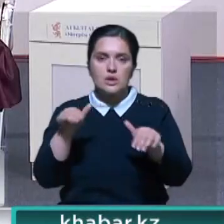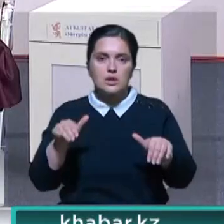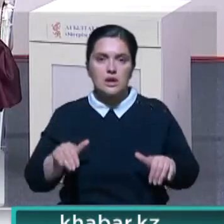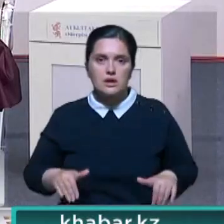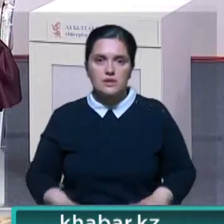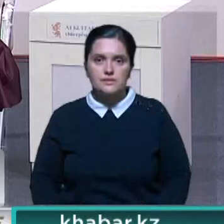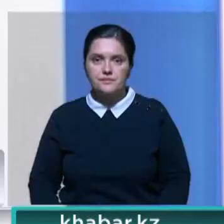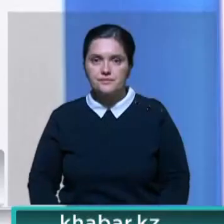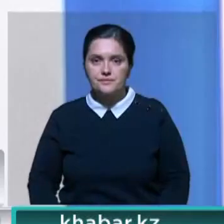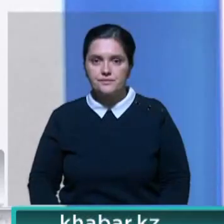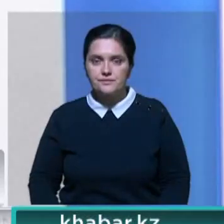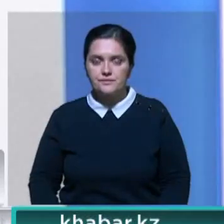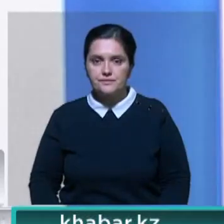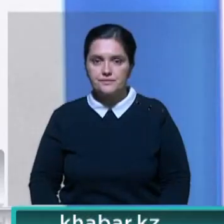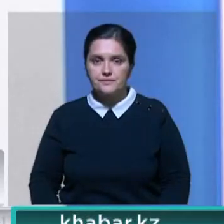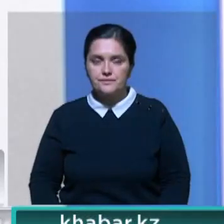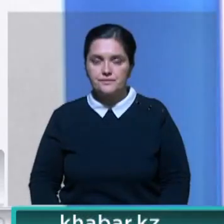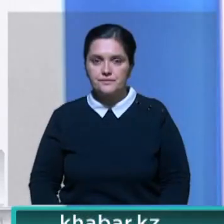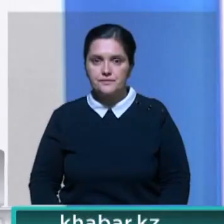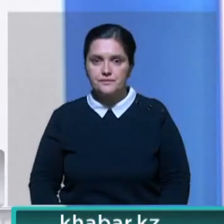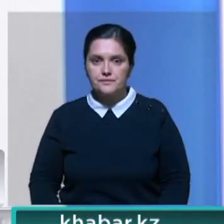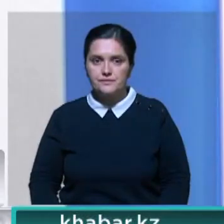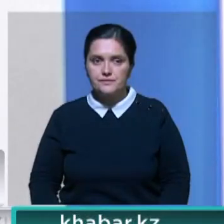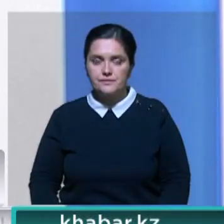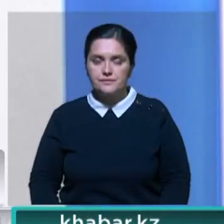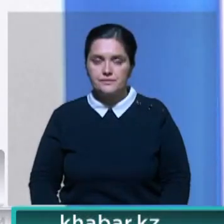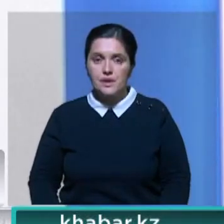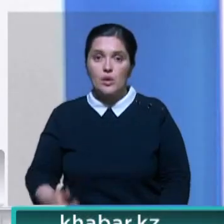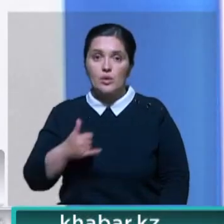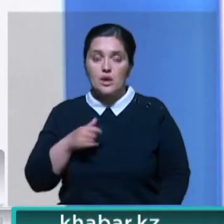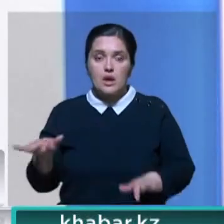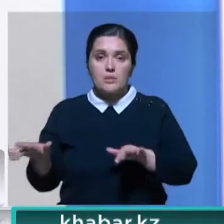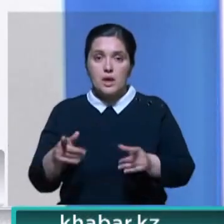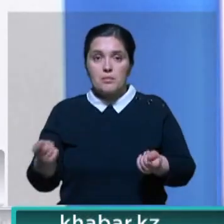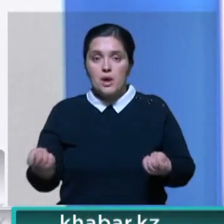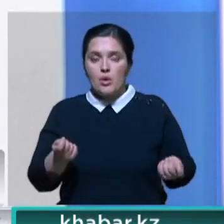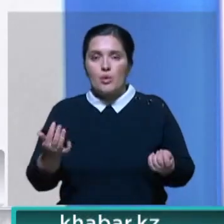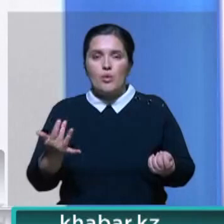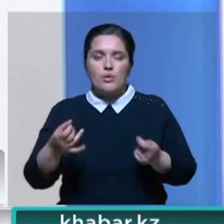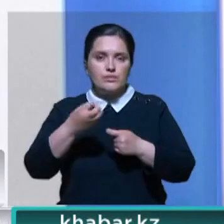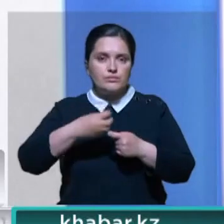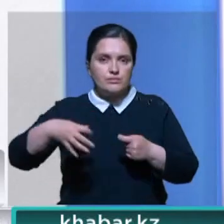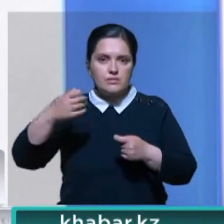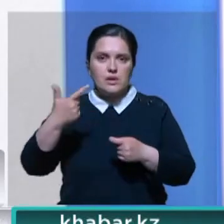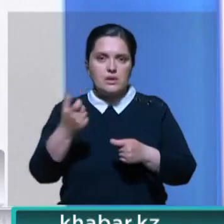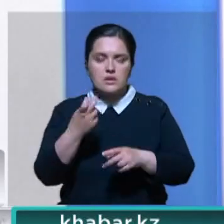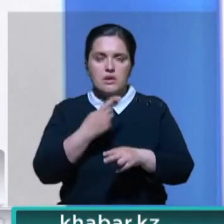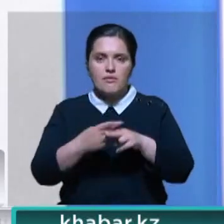нейтральности. Одним из у нас ключевых таких механизмов по регулированию выбросов парниковых газов